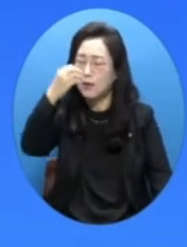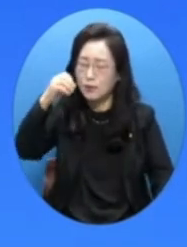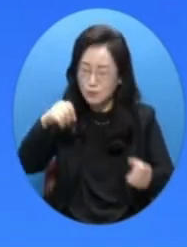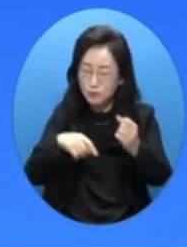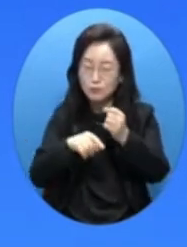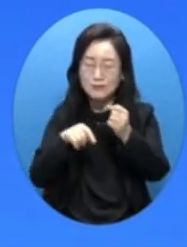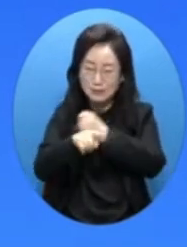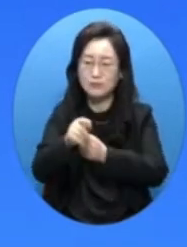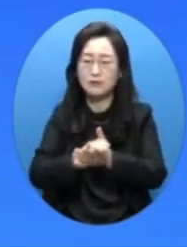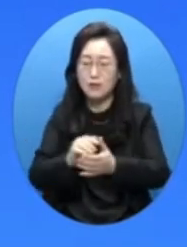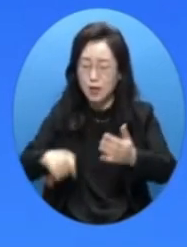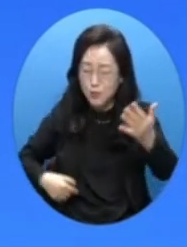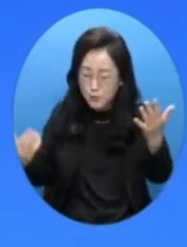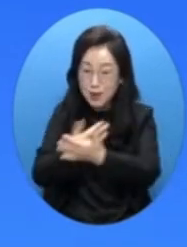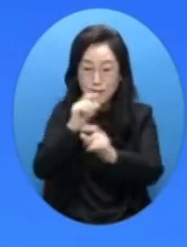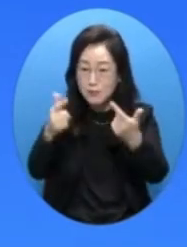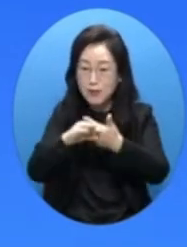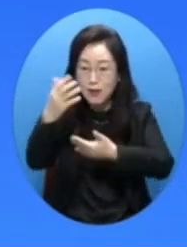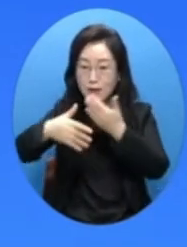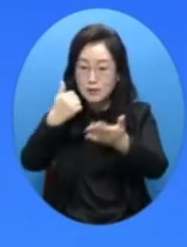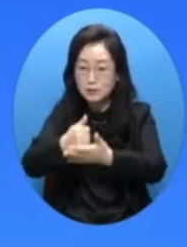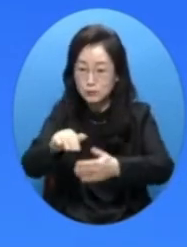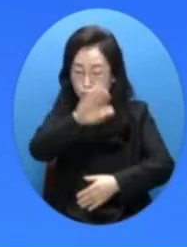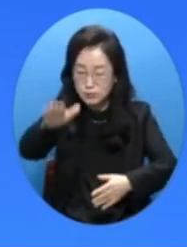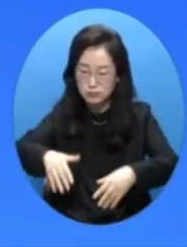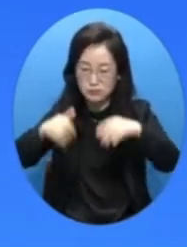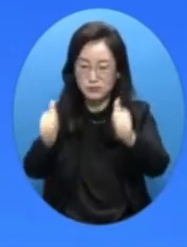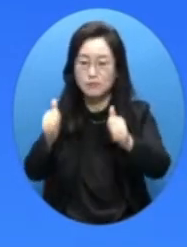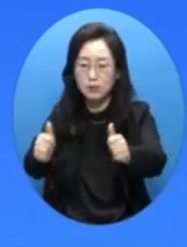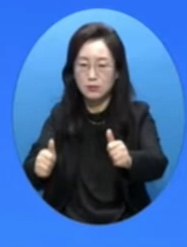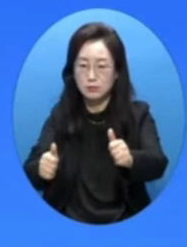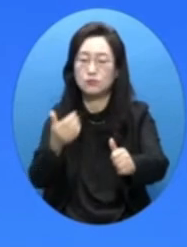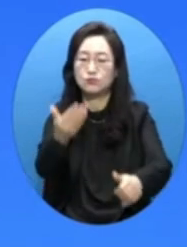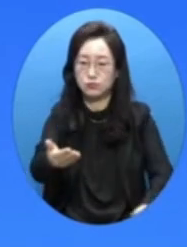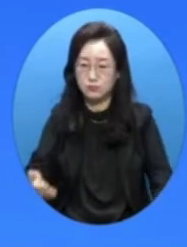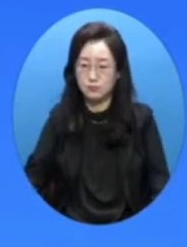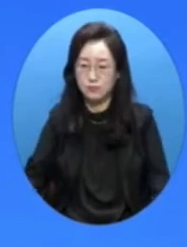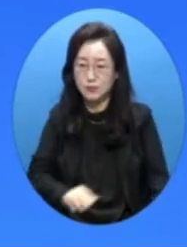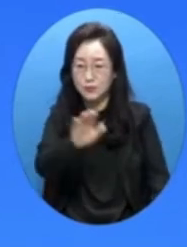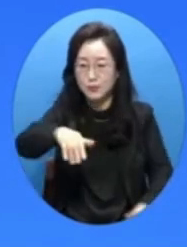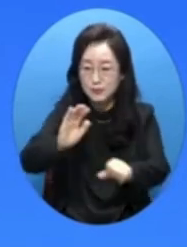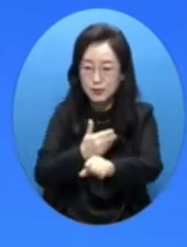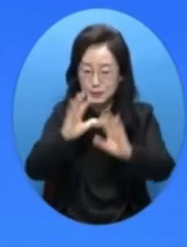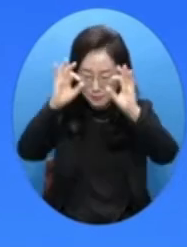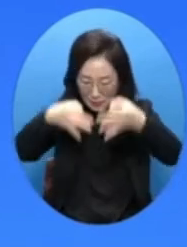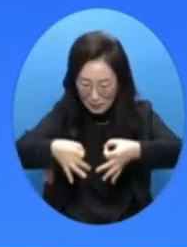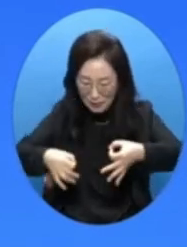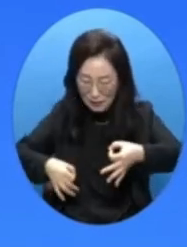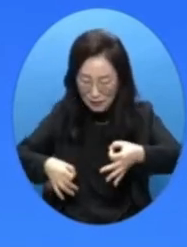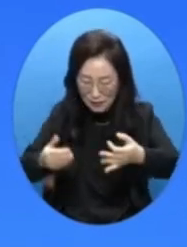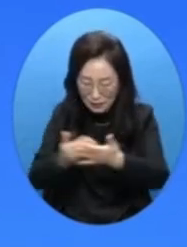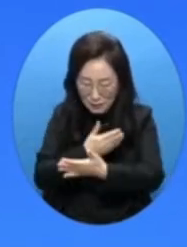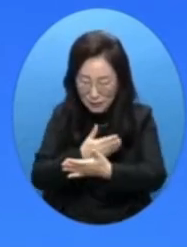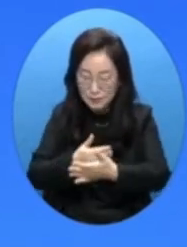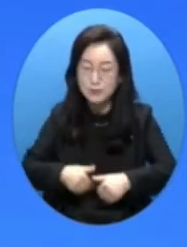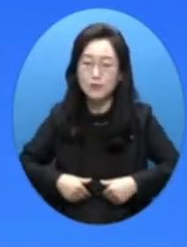것입니다 회개하지 않으면 하나님께서 우리를 크게 심판하실 것입니다 우리는 우리의 잘못을 돌이켜야 되는 것입니다 이날처럼 기도하지 못하고